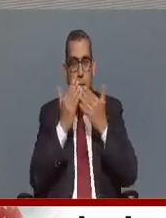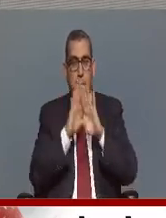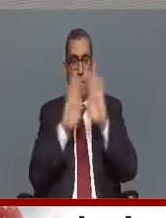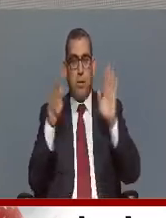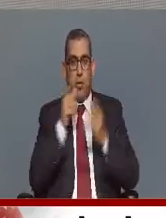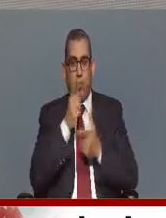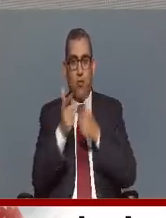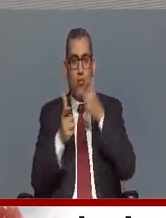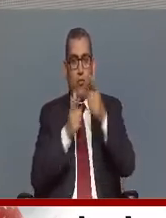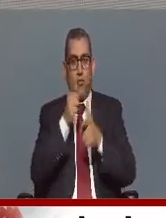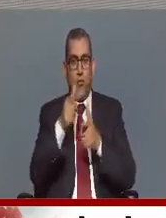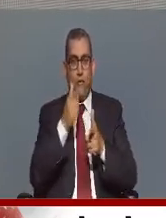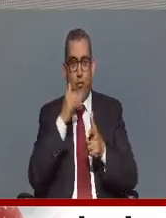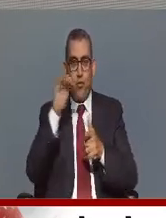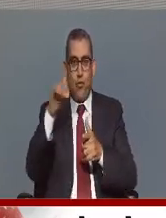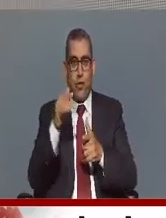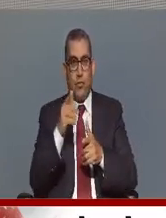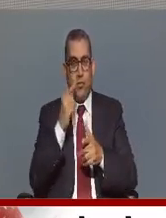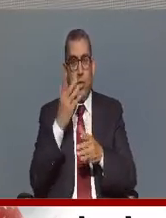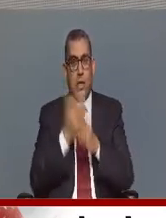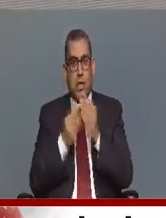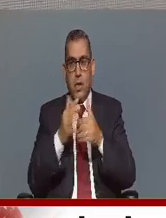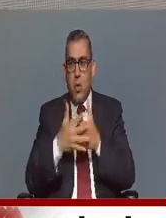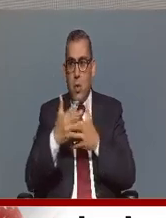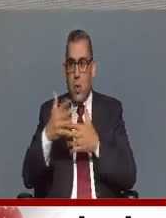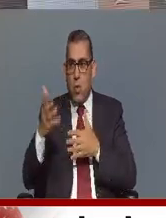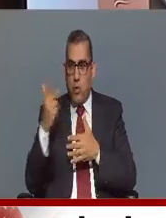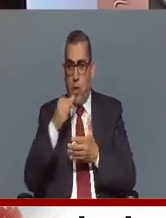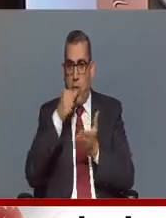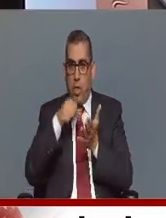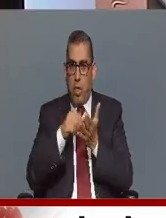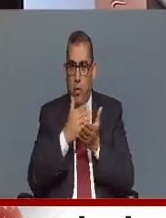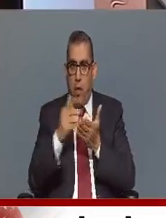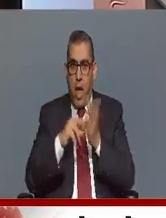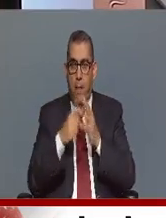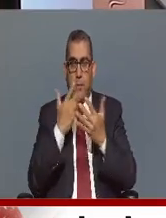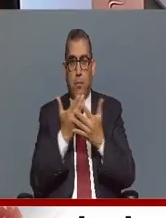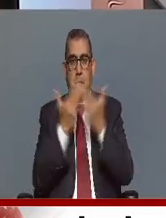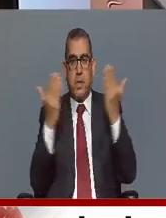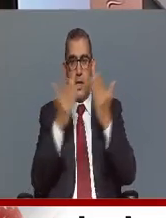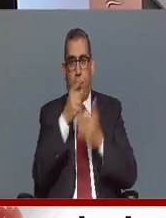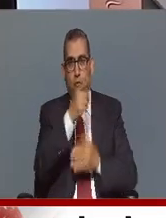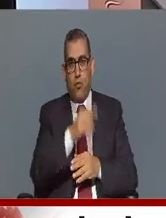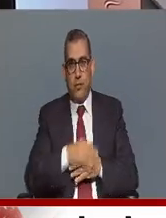زي الزيادة السكانية والأمية وهكذا.